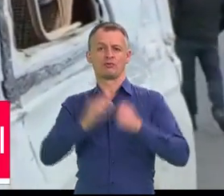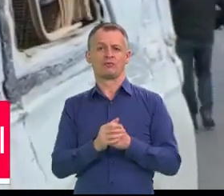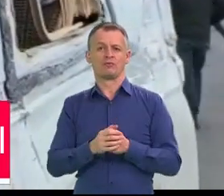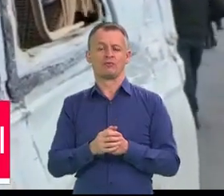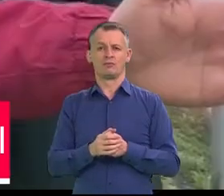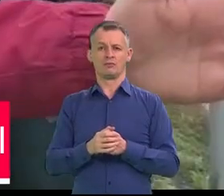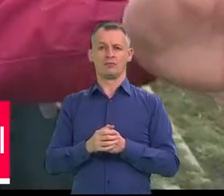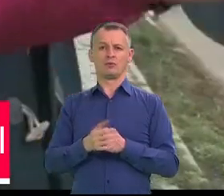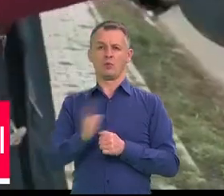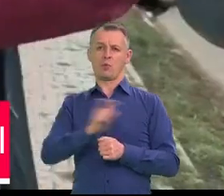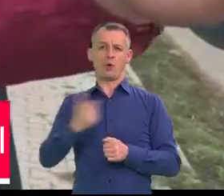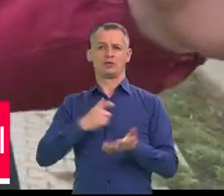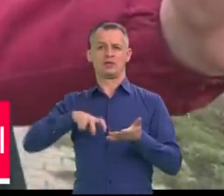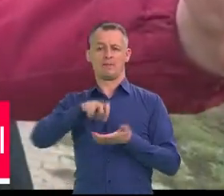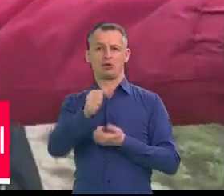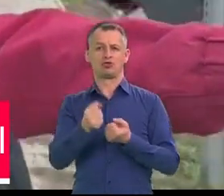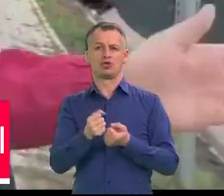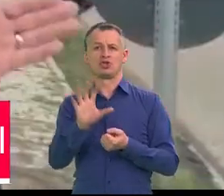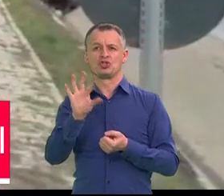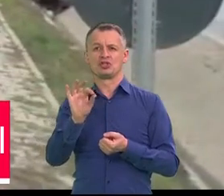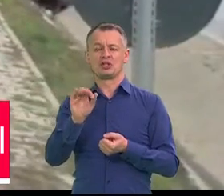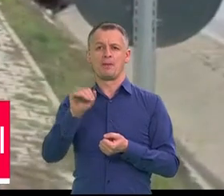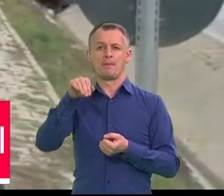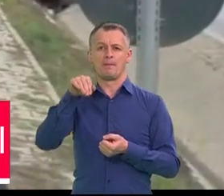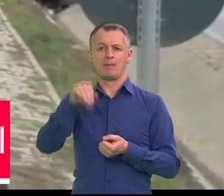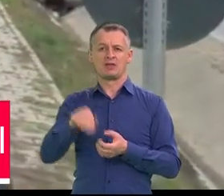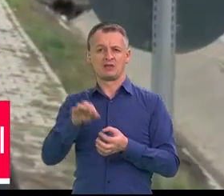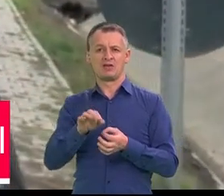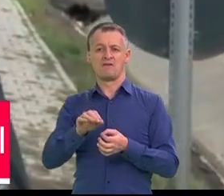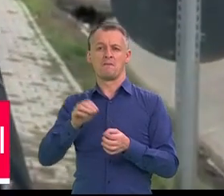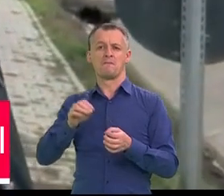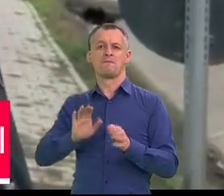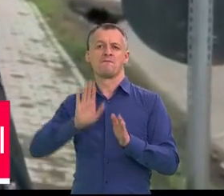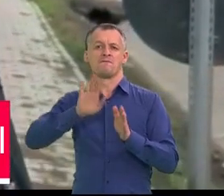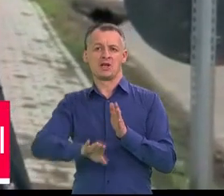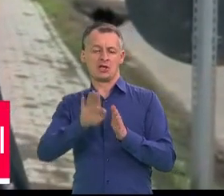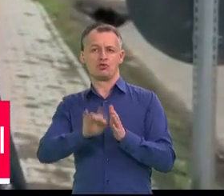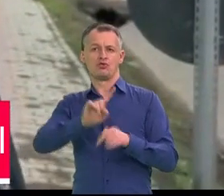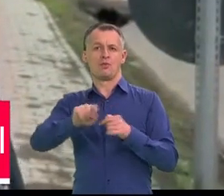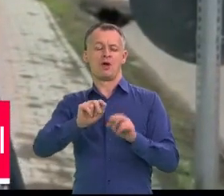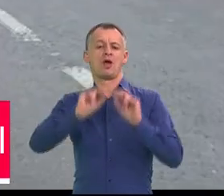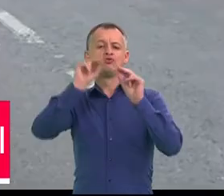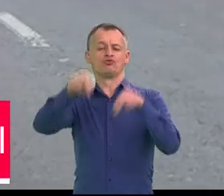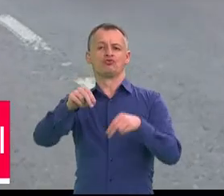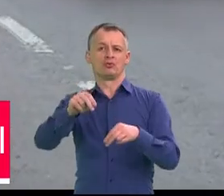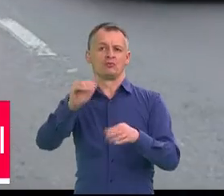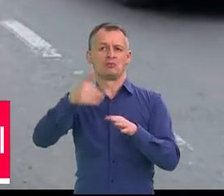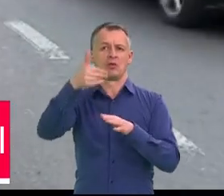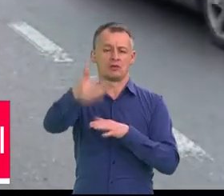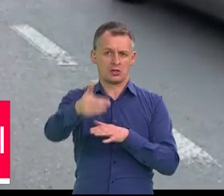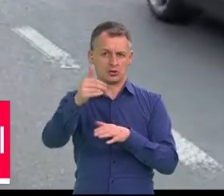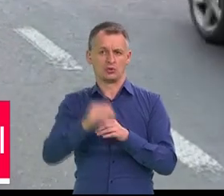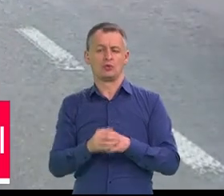cum să mergi, că ai 50 de metri de frână și după aia trebuie să strâmbi la rus la 40 de metri. E inevitabil asta. În urma